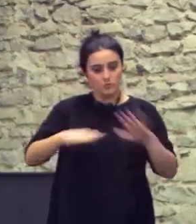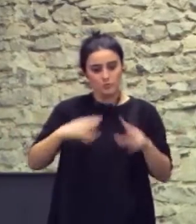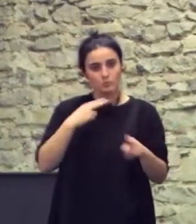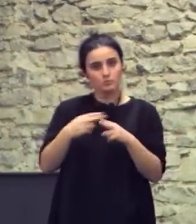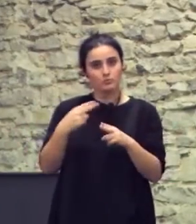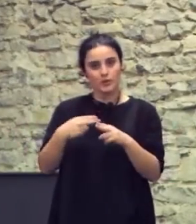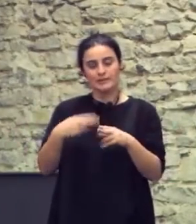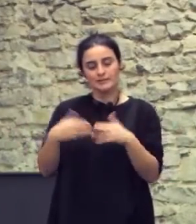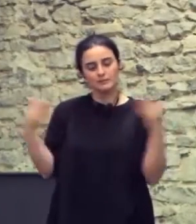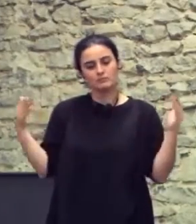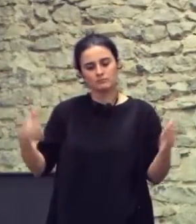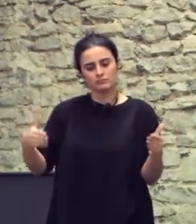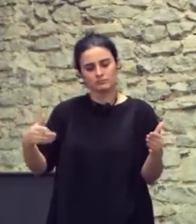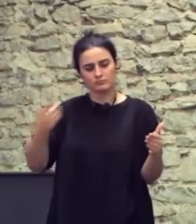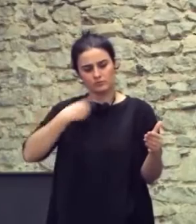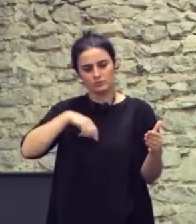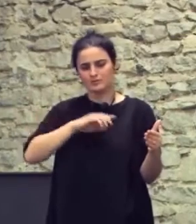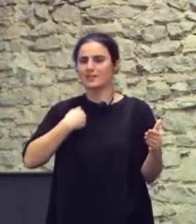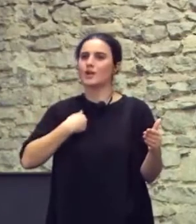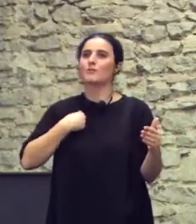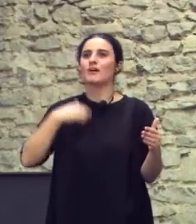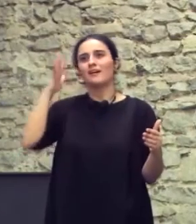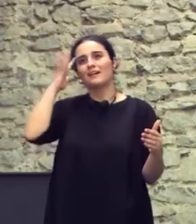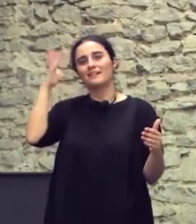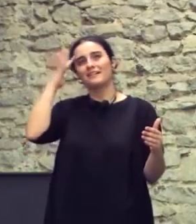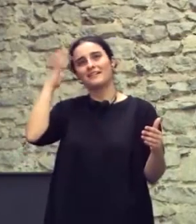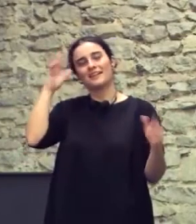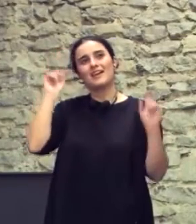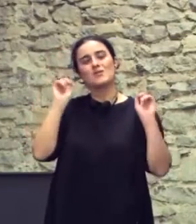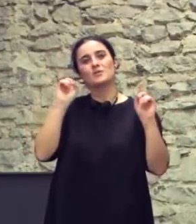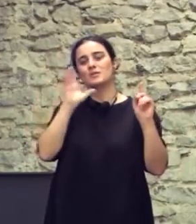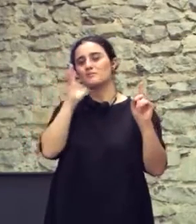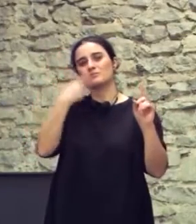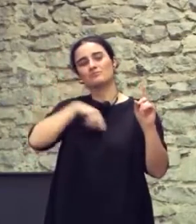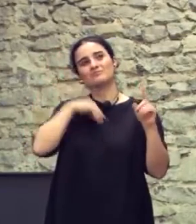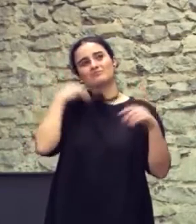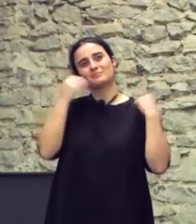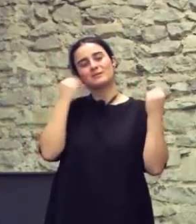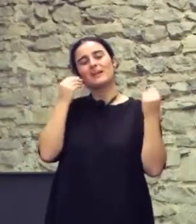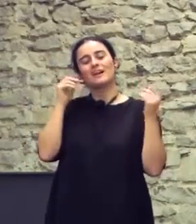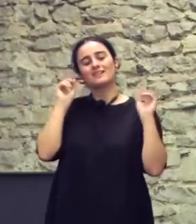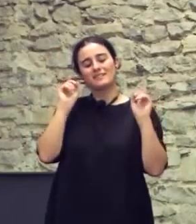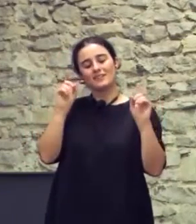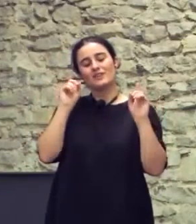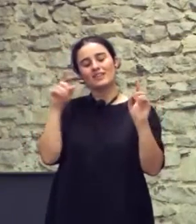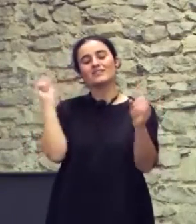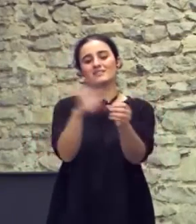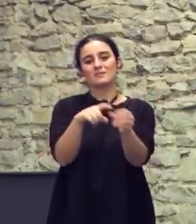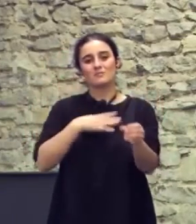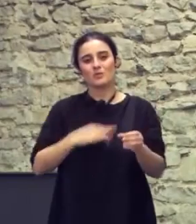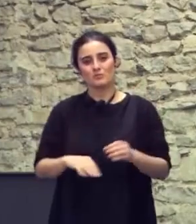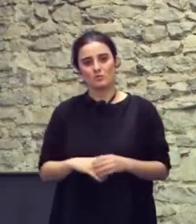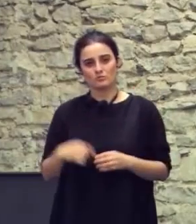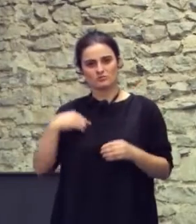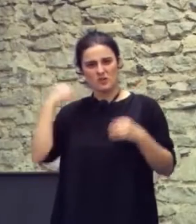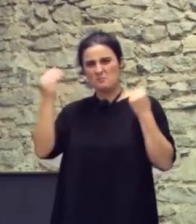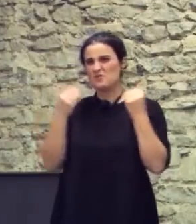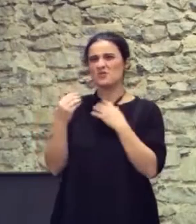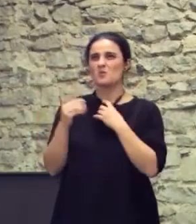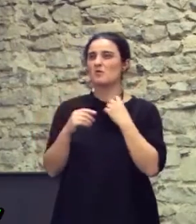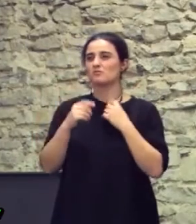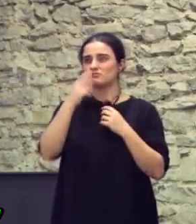bai, hezkuntzan jartzen dugula, esperantza handia pentsatzen dugulako hezkuntzan interbenitu dezakegula. Iruditzen zait badela,